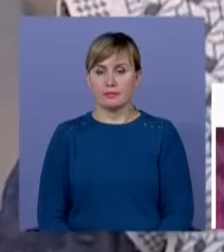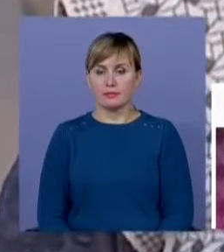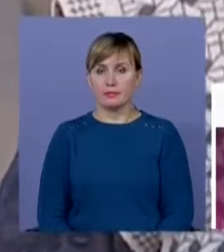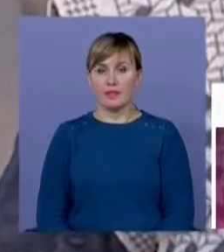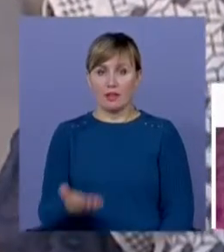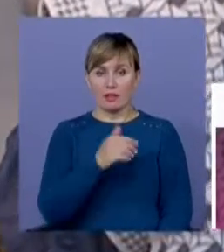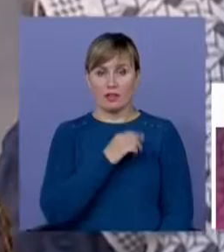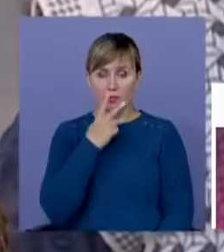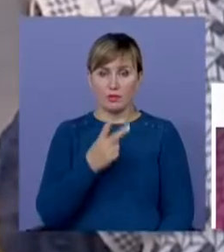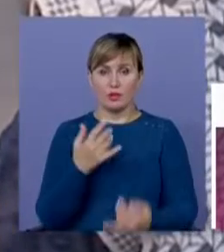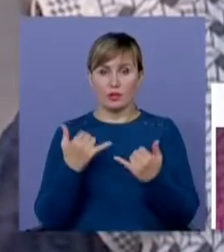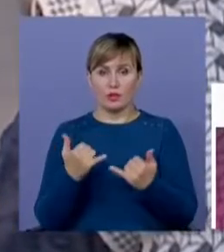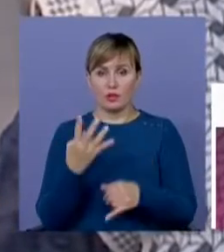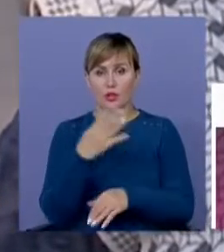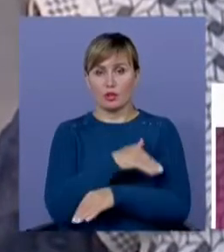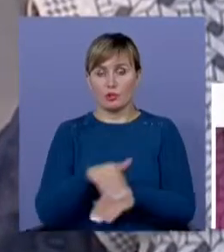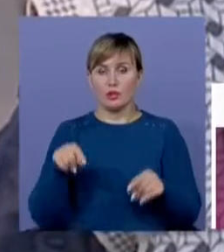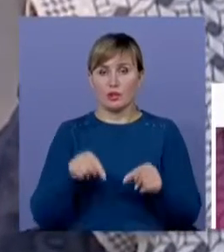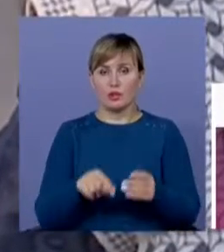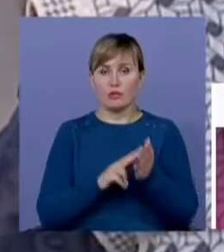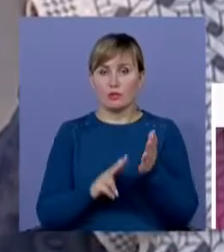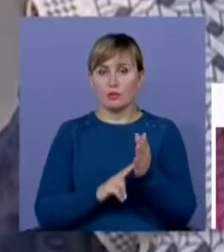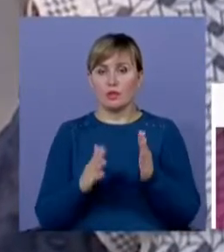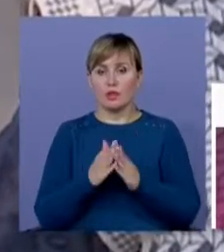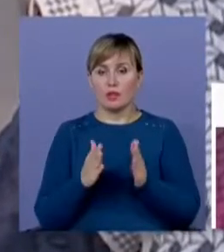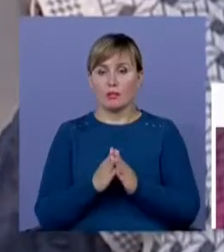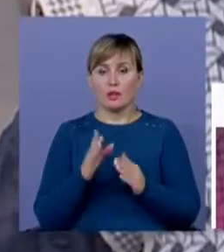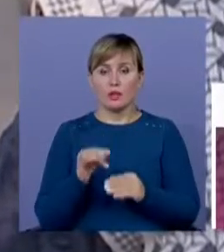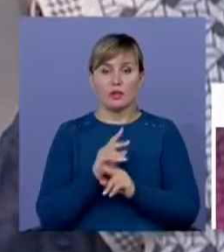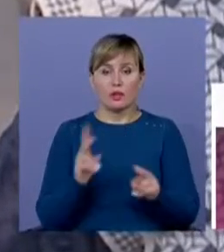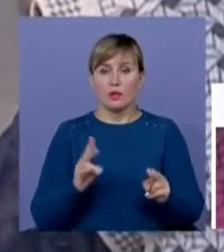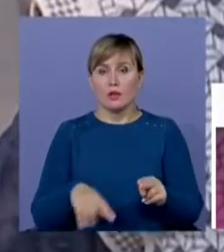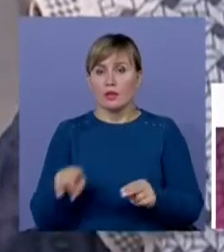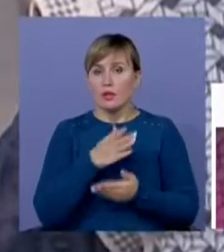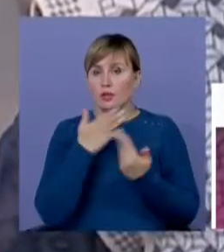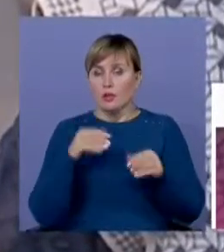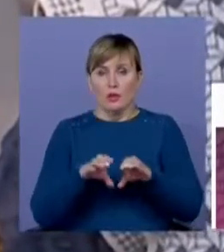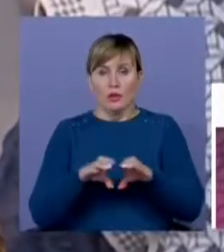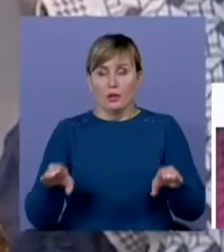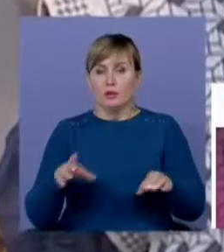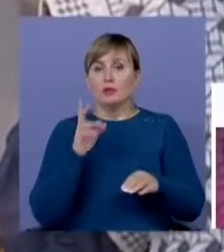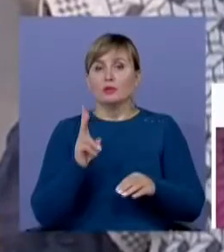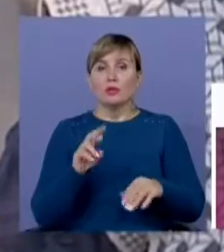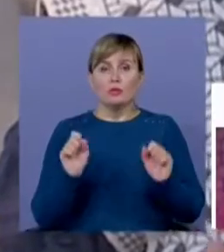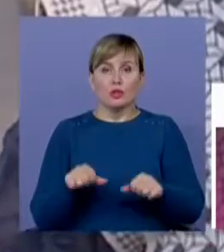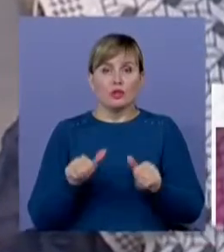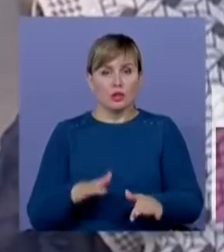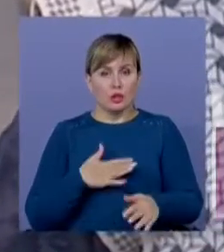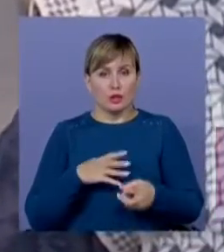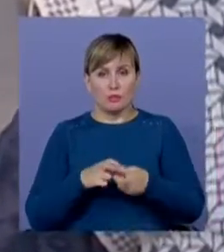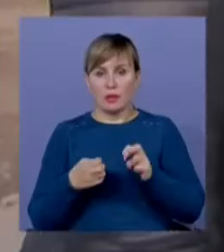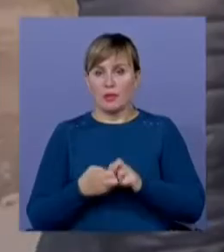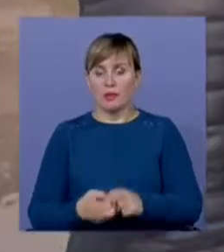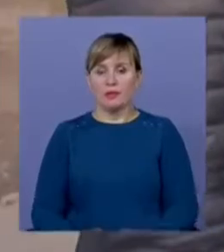Вот вы видите сейчас 4 улицы, здесь 80 домов, и ни у кого из нас нет канализации. Кто-нибудь может решить нашу